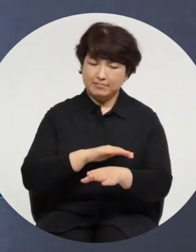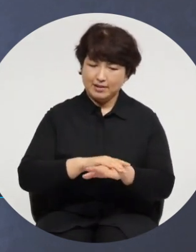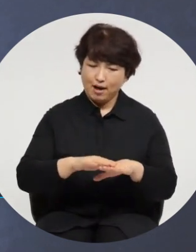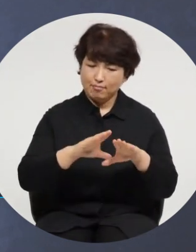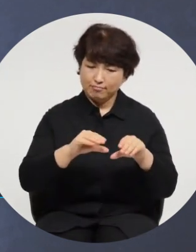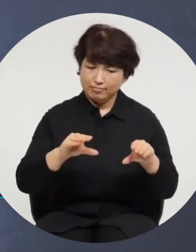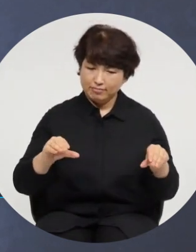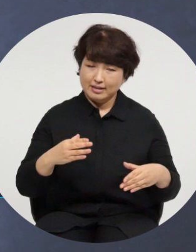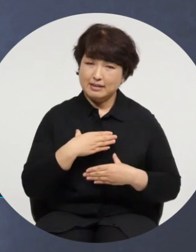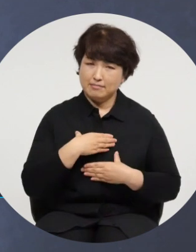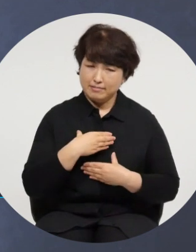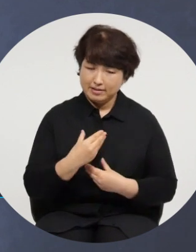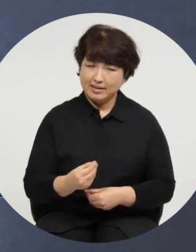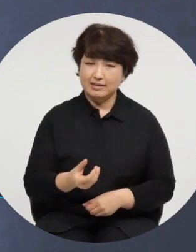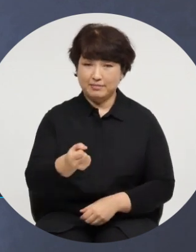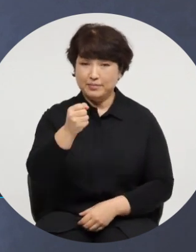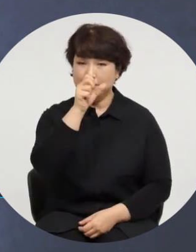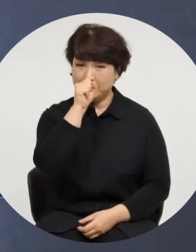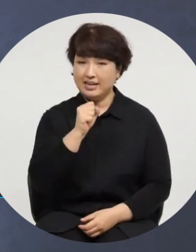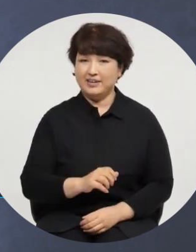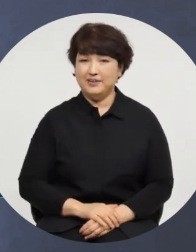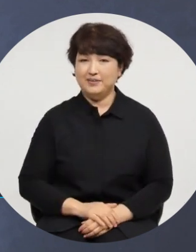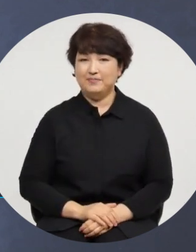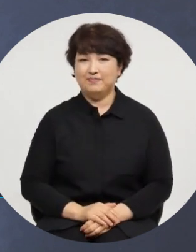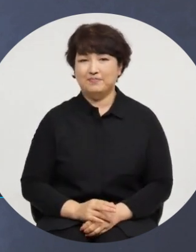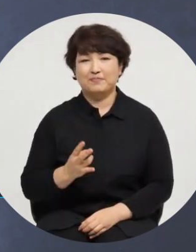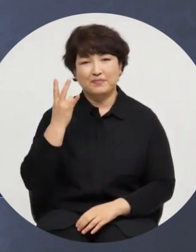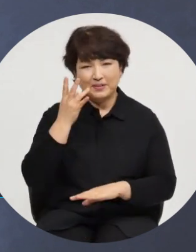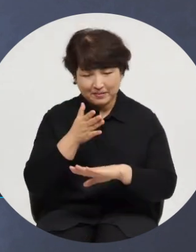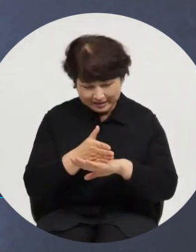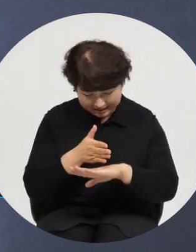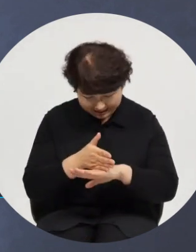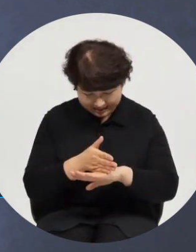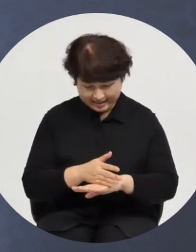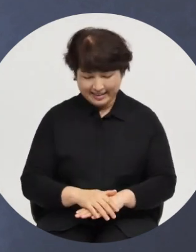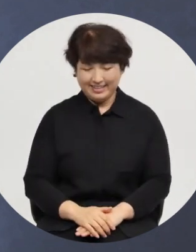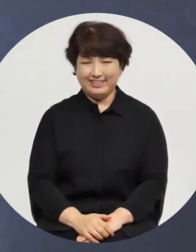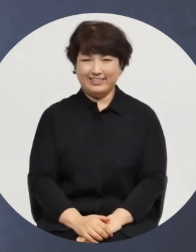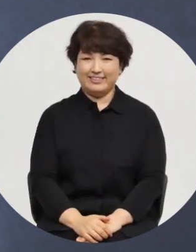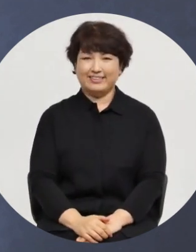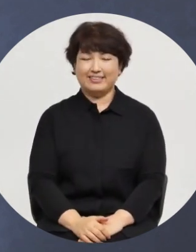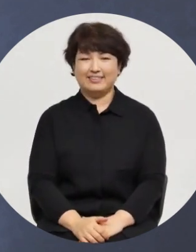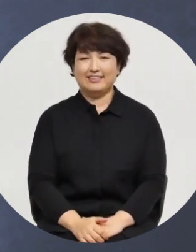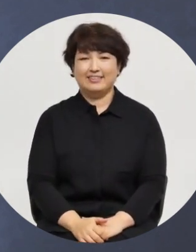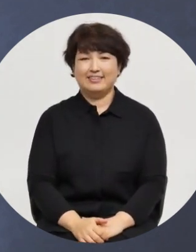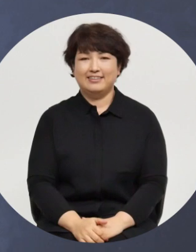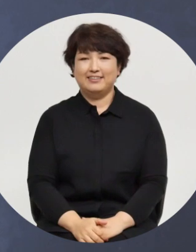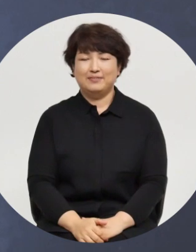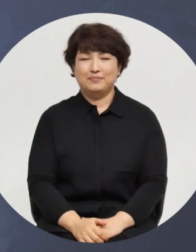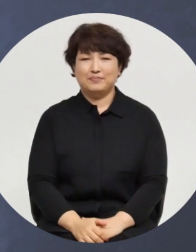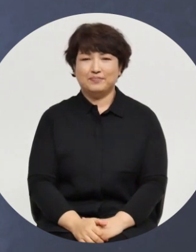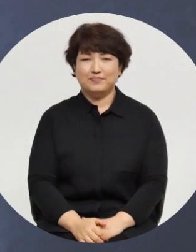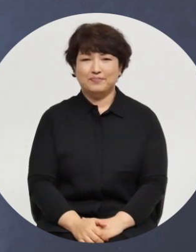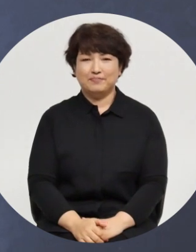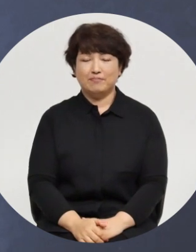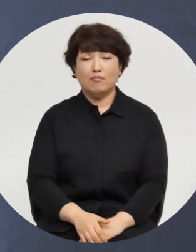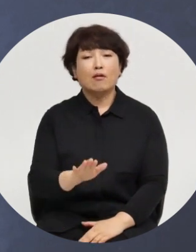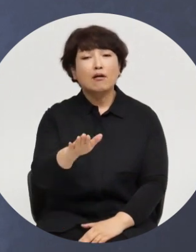생각하고 이렇게 편하게 받아들였으면 좋겠다 싶네요 몽땅 쌓입니다